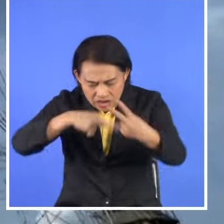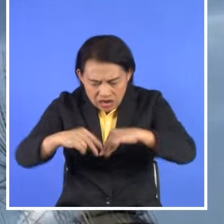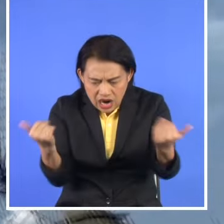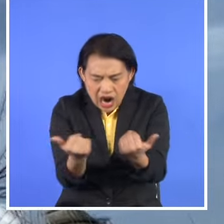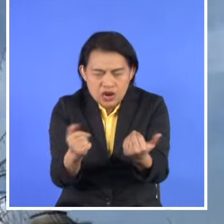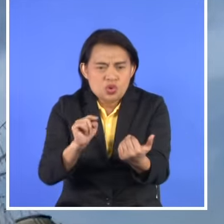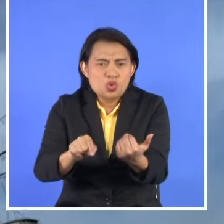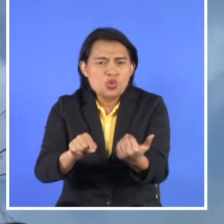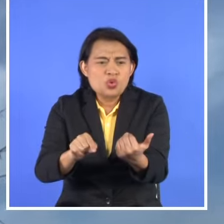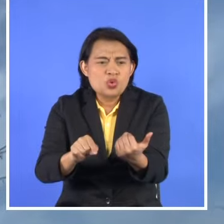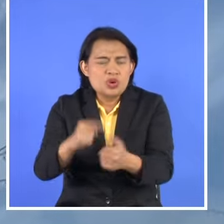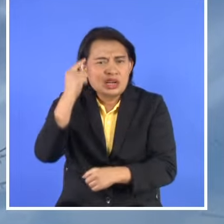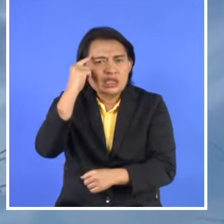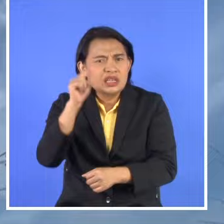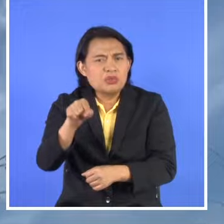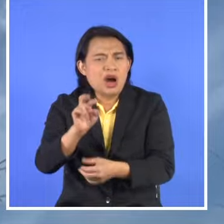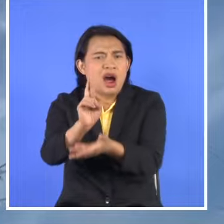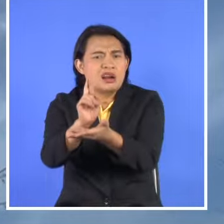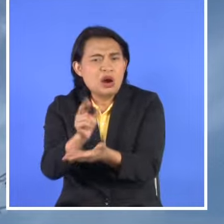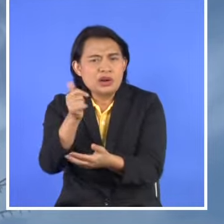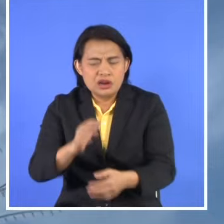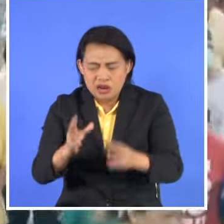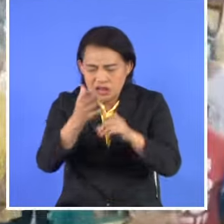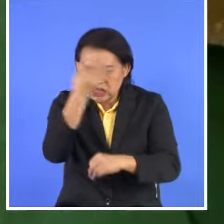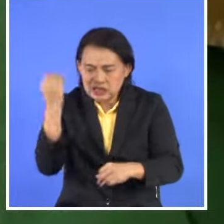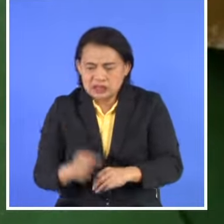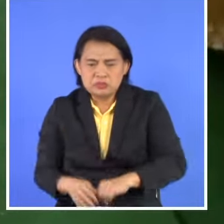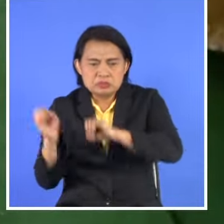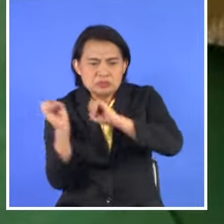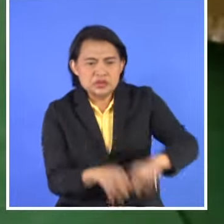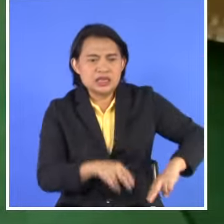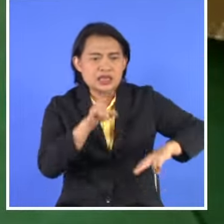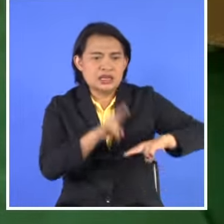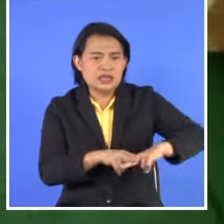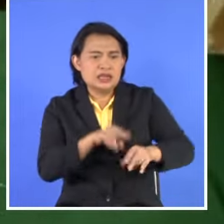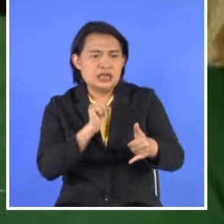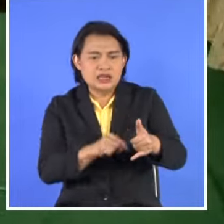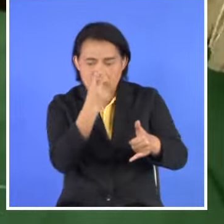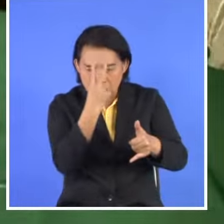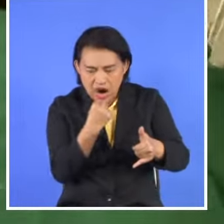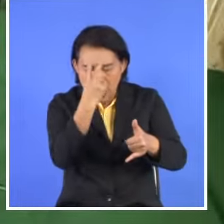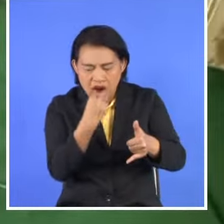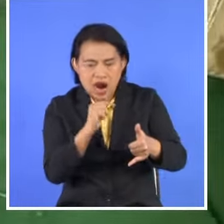งสัยลูกเขยได้รางวัลและลืมแม่ยาย เ ออทิ้งแม่ยายนั่งร้องไห้อยู่ว่าอย่างนั้ น น ี่ นะครับ